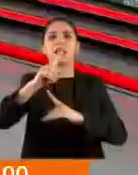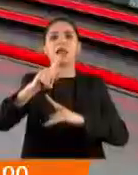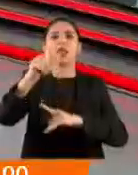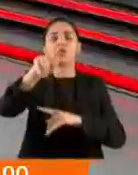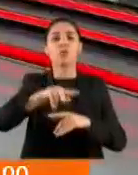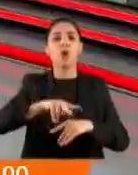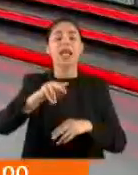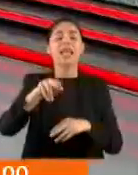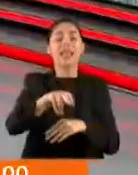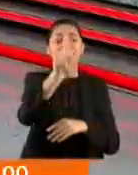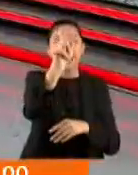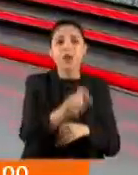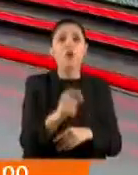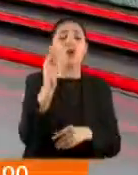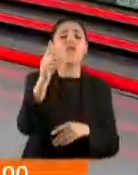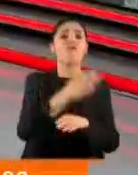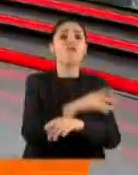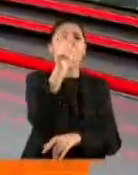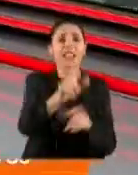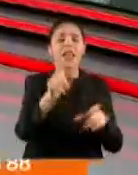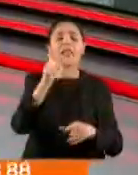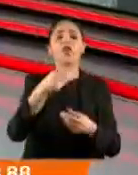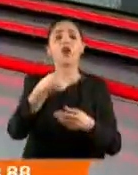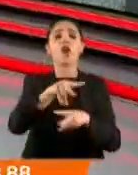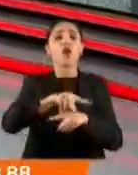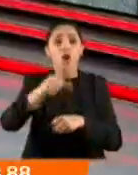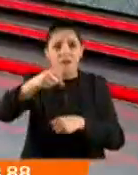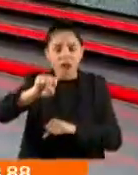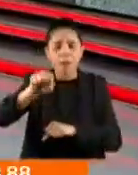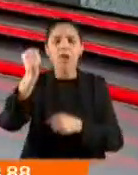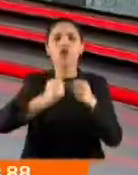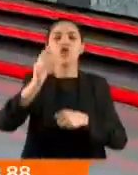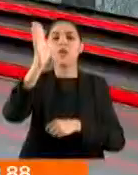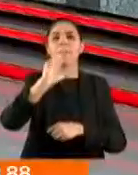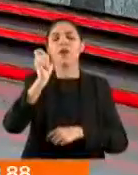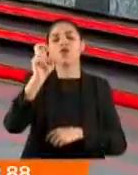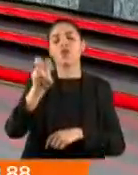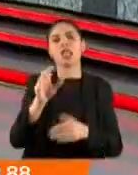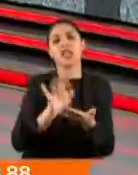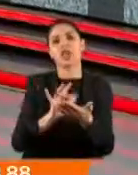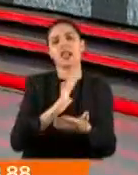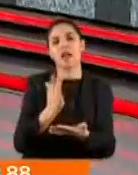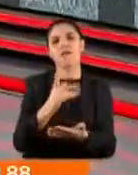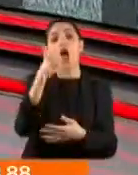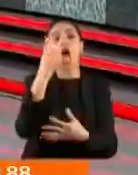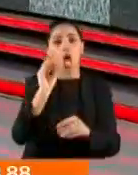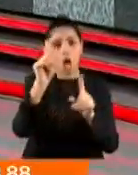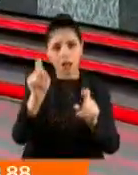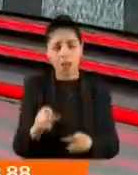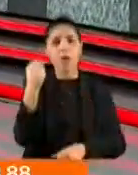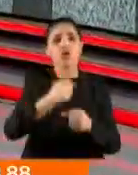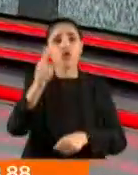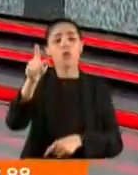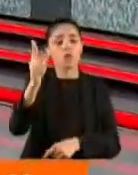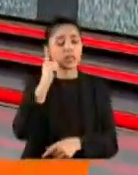yaya geçidinde vatandaşa yol vermeyen sürücülere 598 lira para cezası uygulanıyor. Peki öyle mi? Ve sürücüler